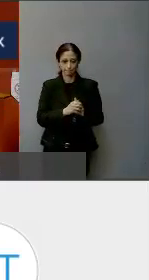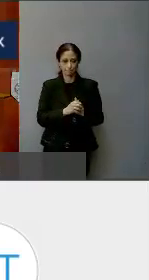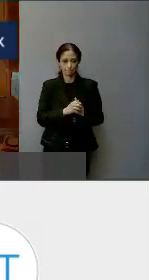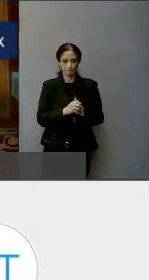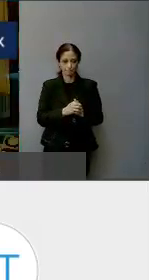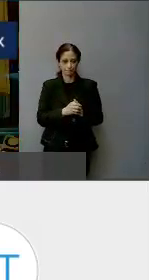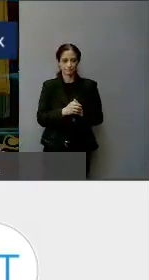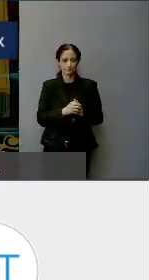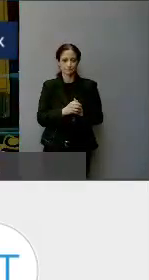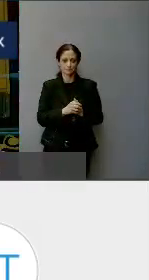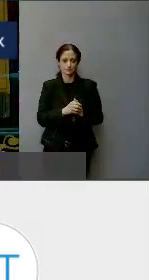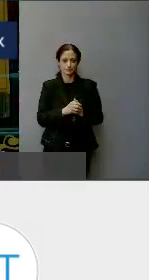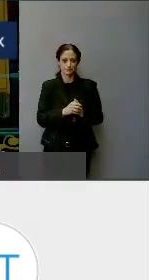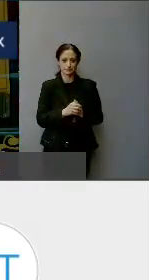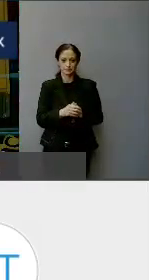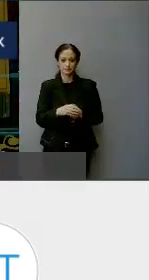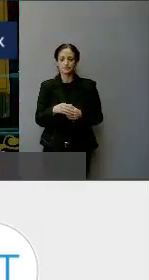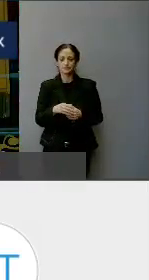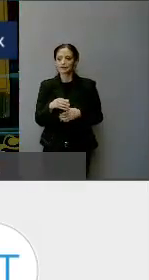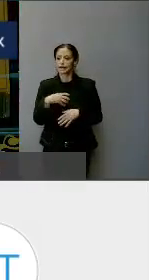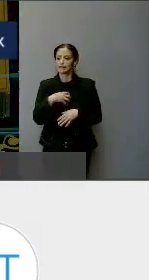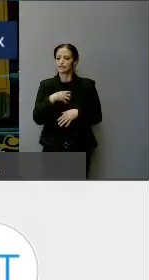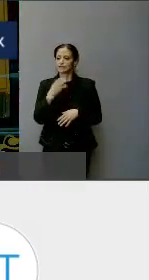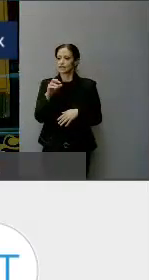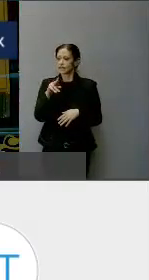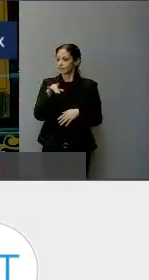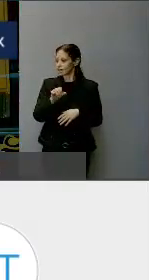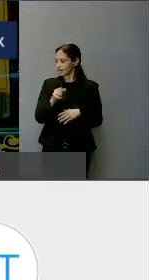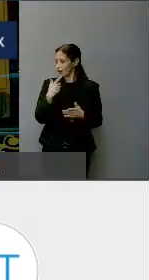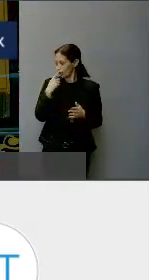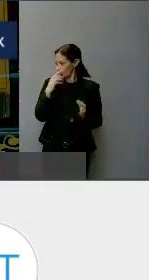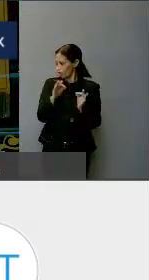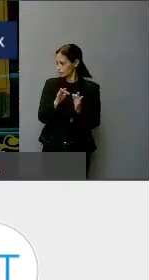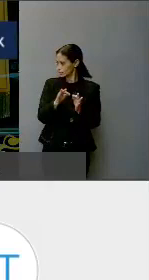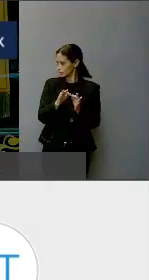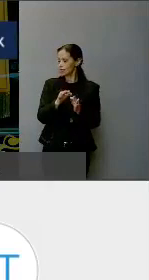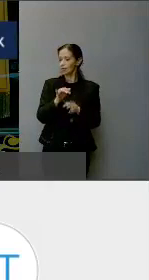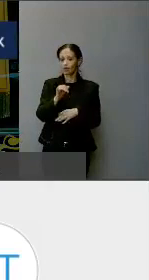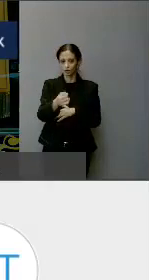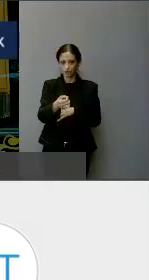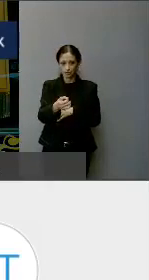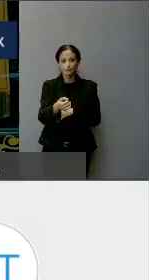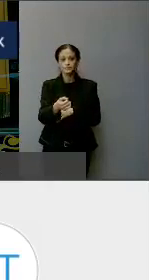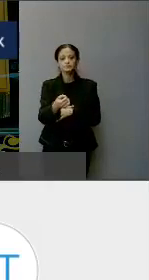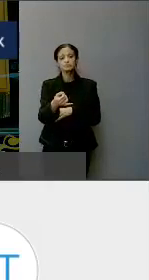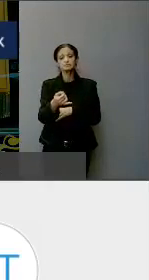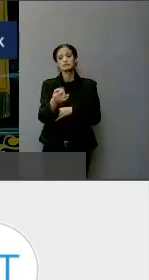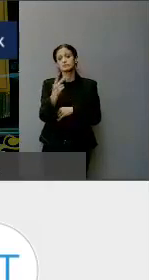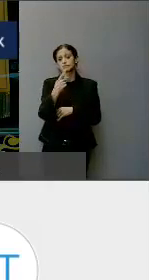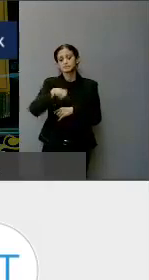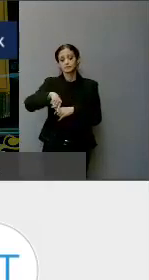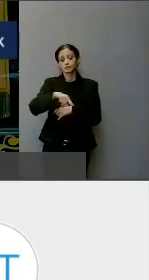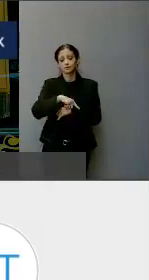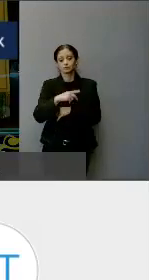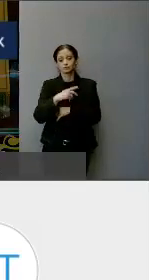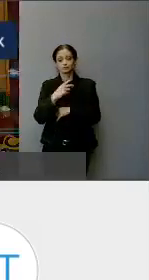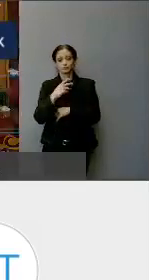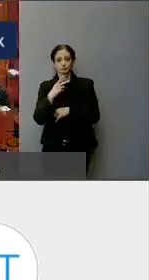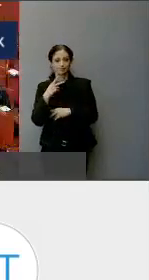consigliere crivello in adesione immagino decisamente sì non abbiamo voglia di sorridere